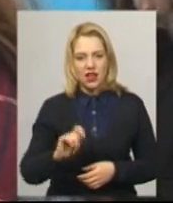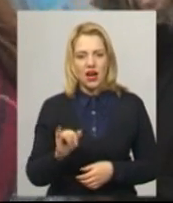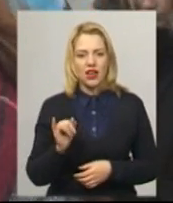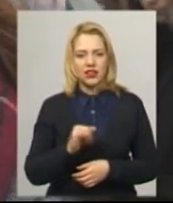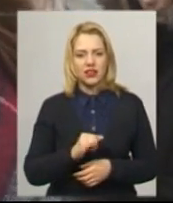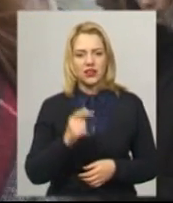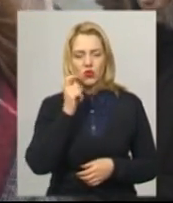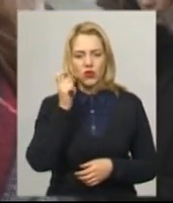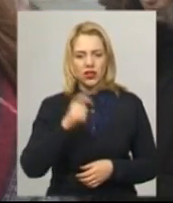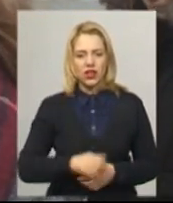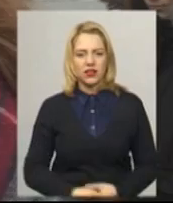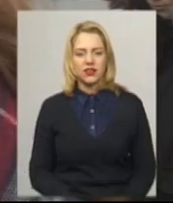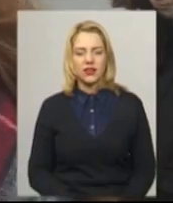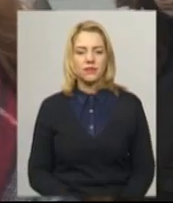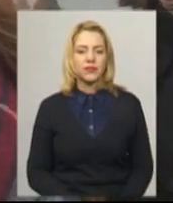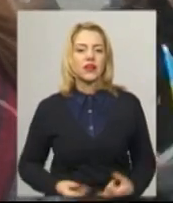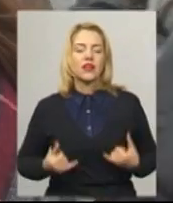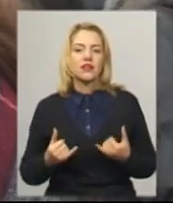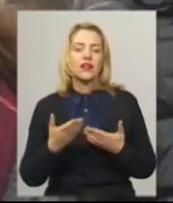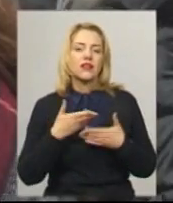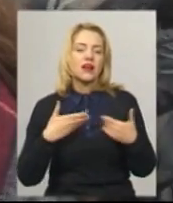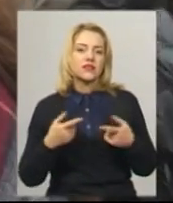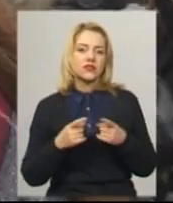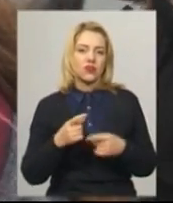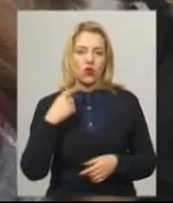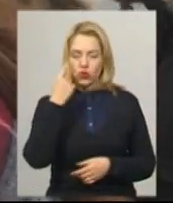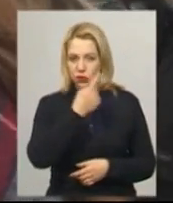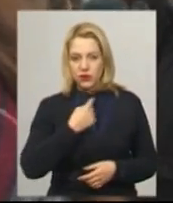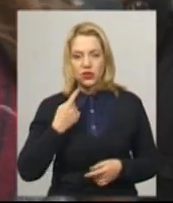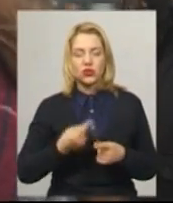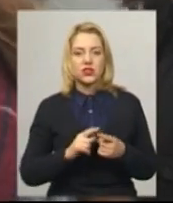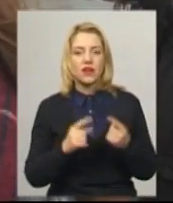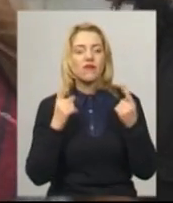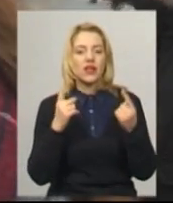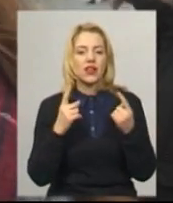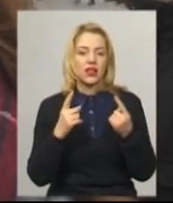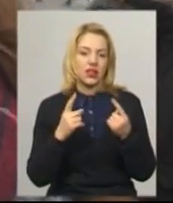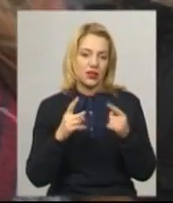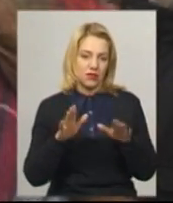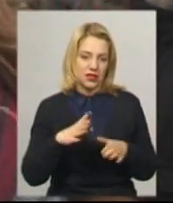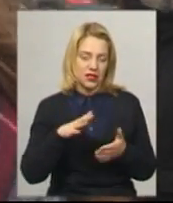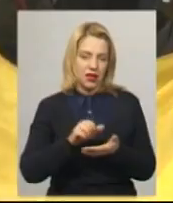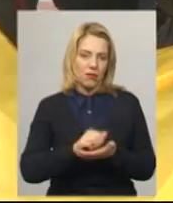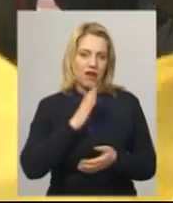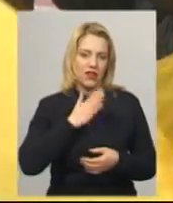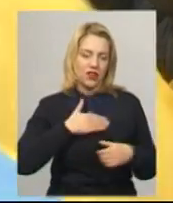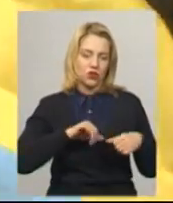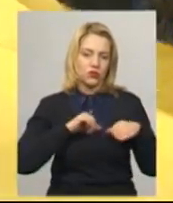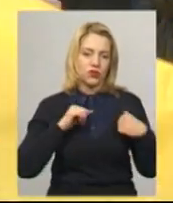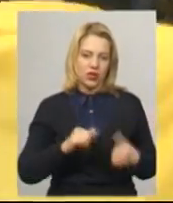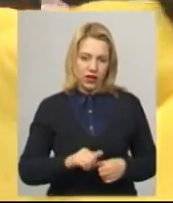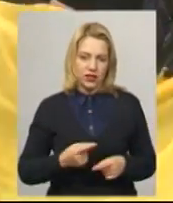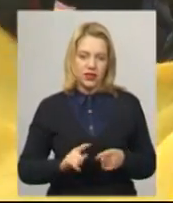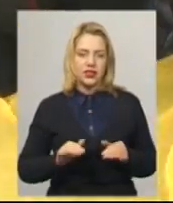І Україна для нас особисто, це дуже велике місце займає в нашому серці. Захід